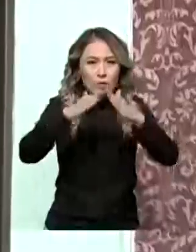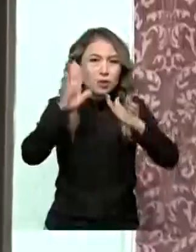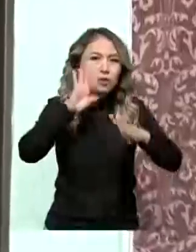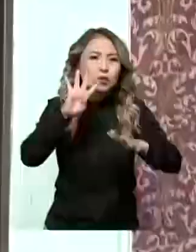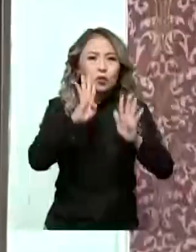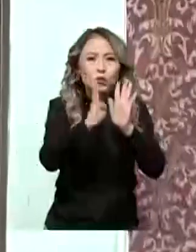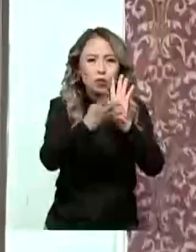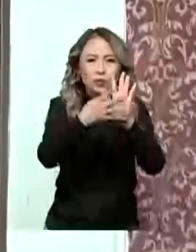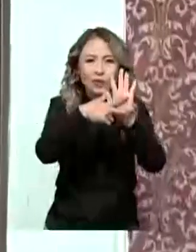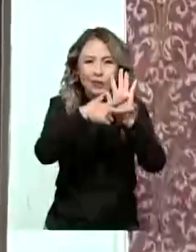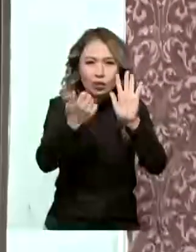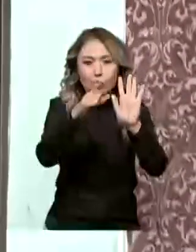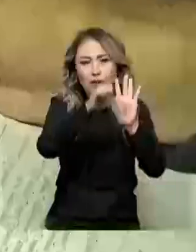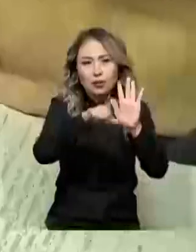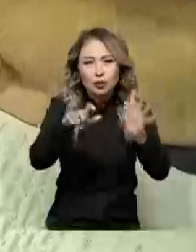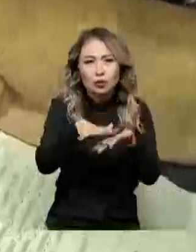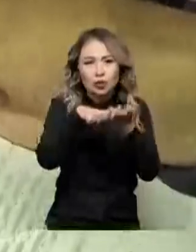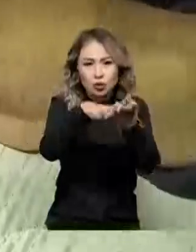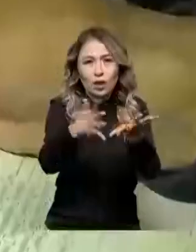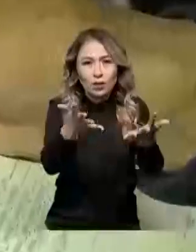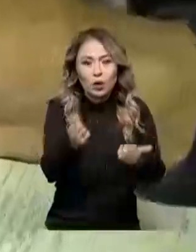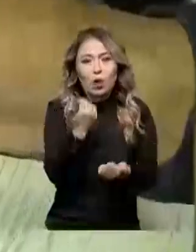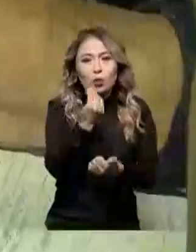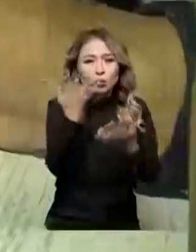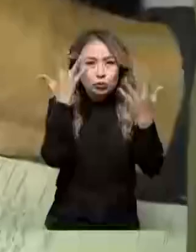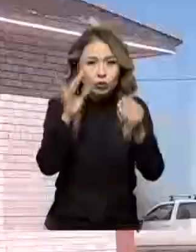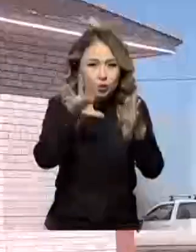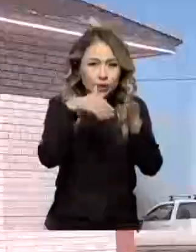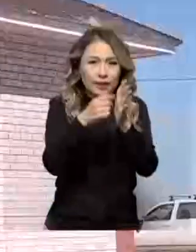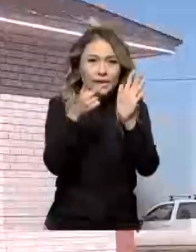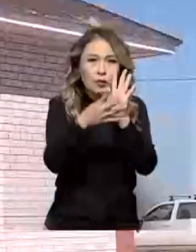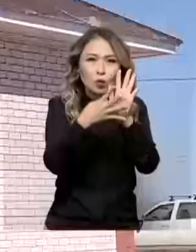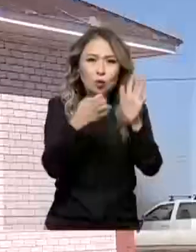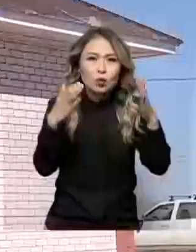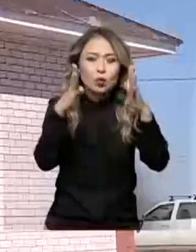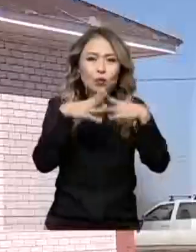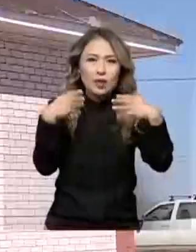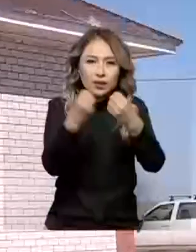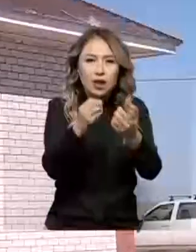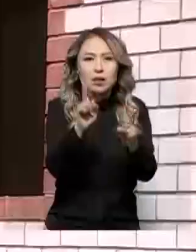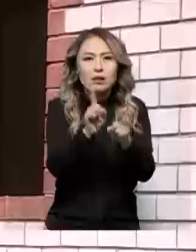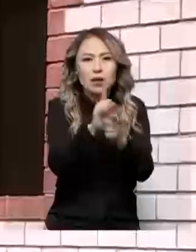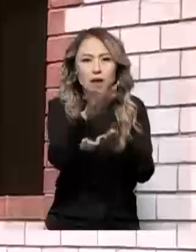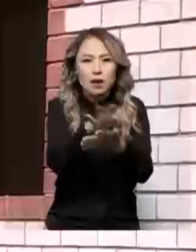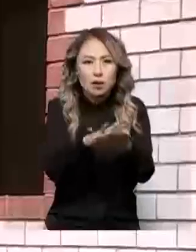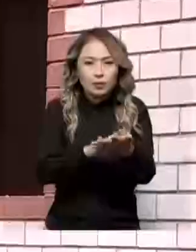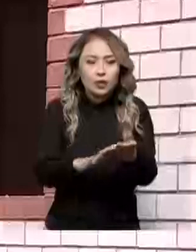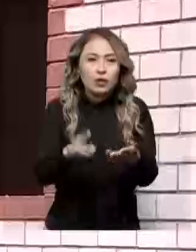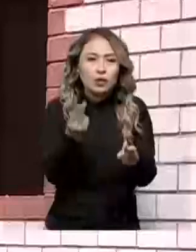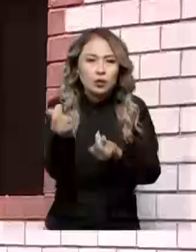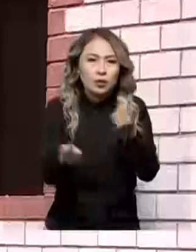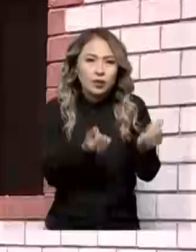су басқан 4800-ден астам адамның өтінішін қабылдаған. Осы күнге дейін 2900 отбасының арызы қаралып,